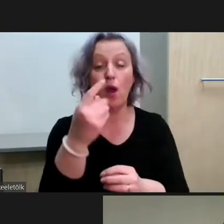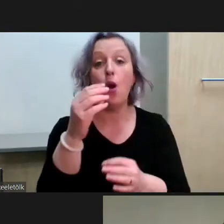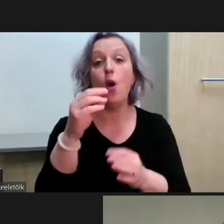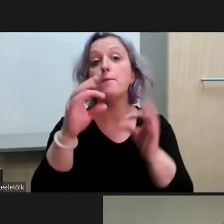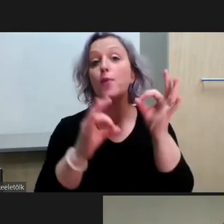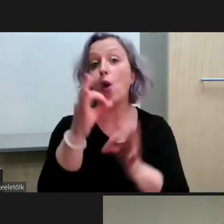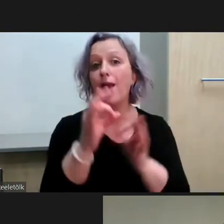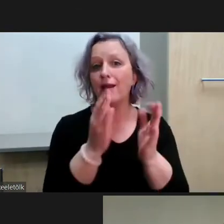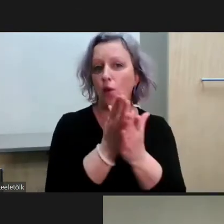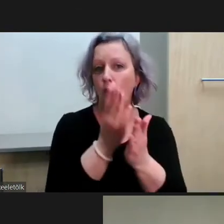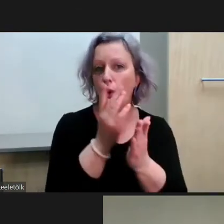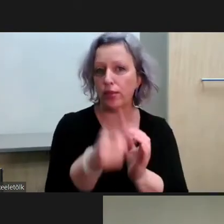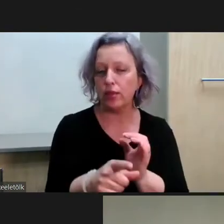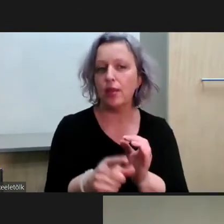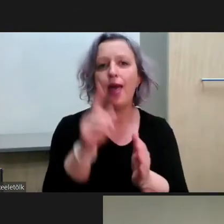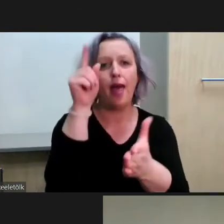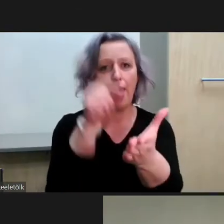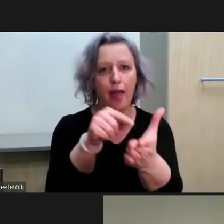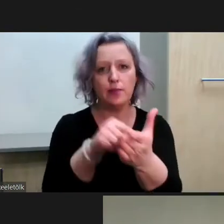on, et Eestis tekiks siis